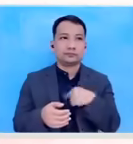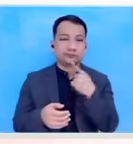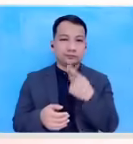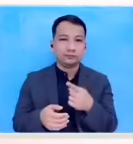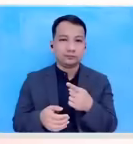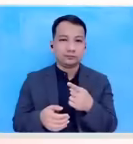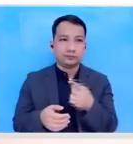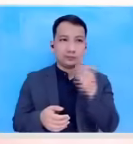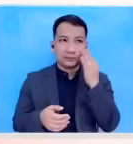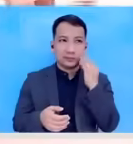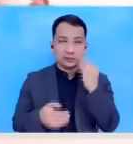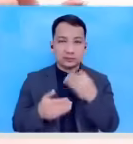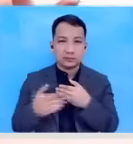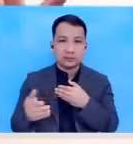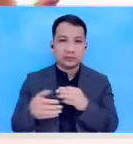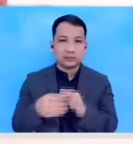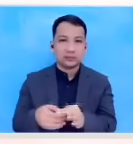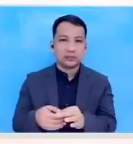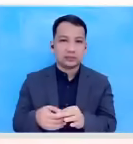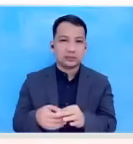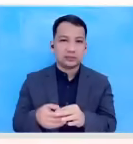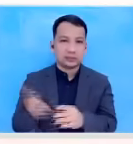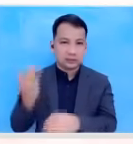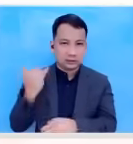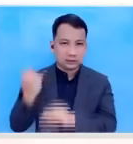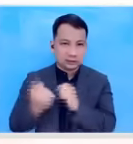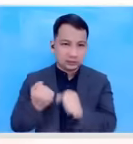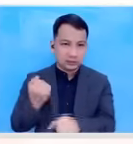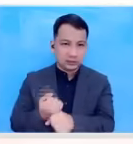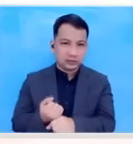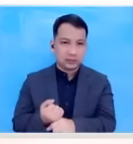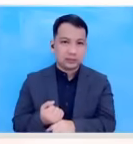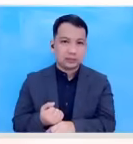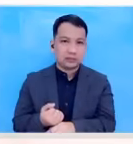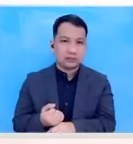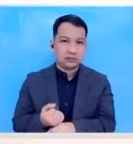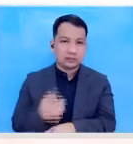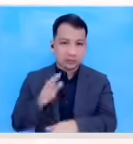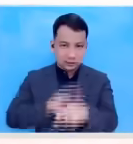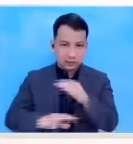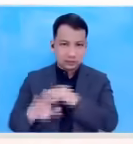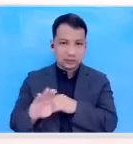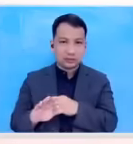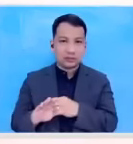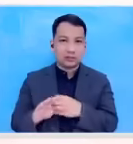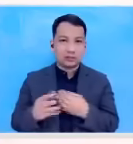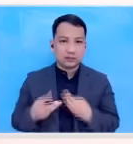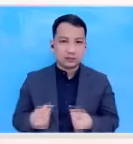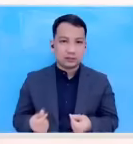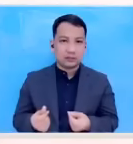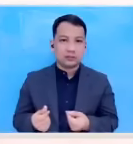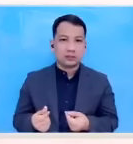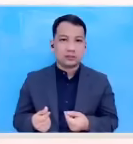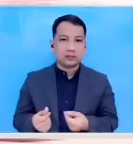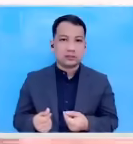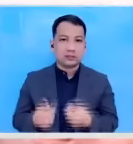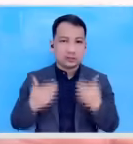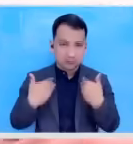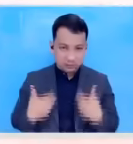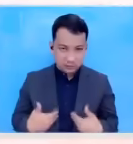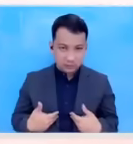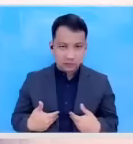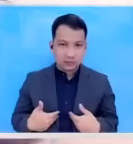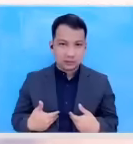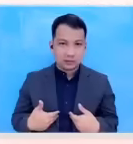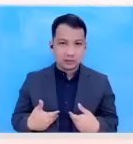Tapos, dapat last year kasi I just gave birth. So, healing pa. So, the body is healing. Aside from the world